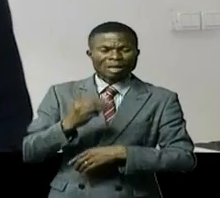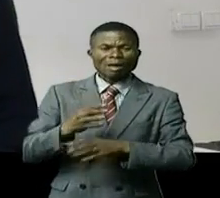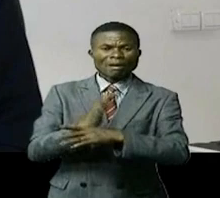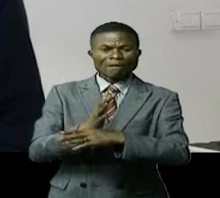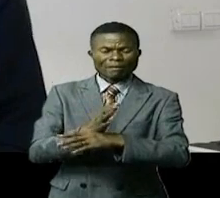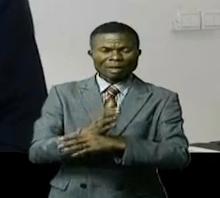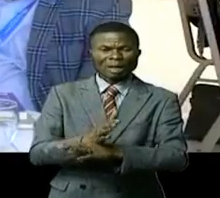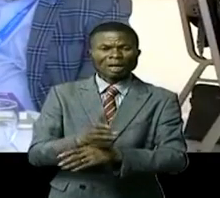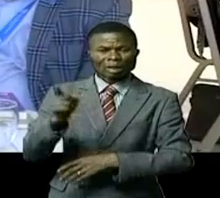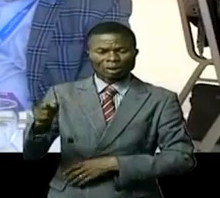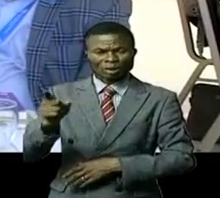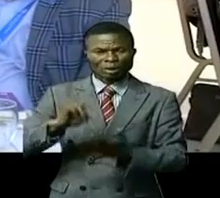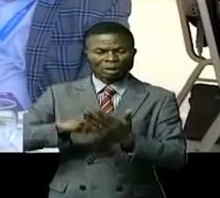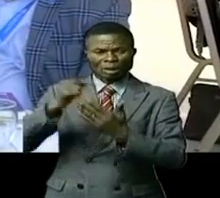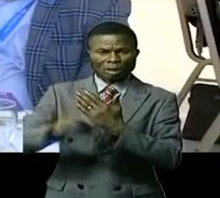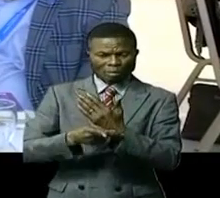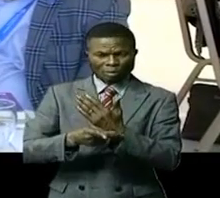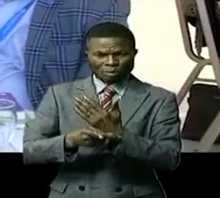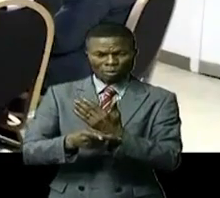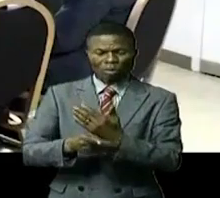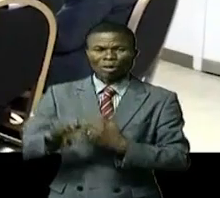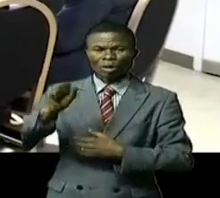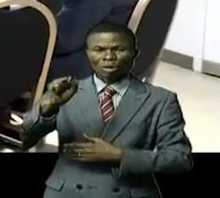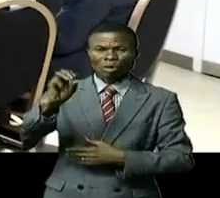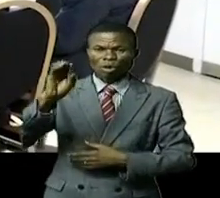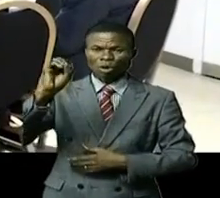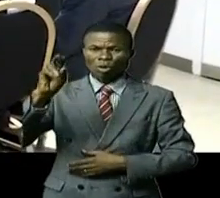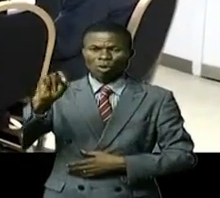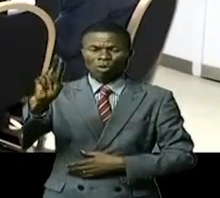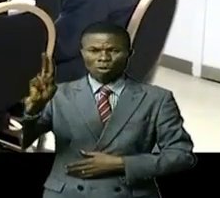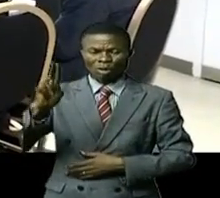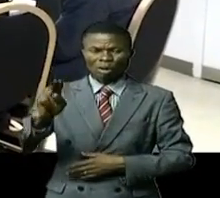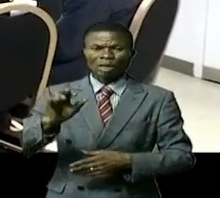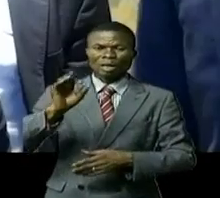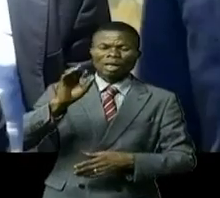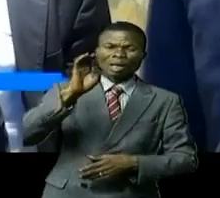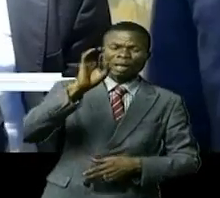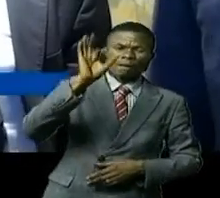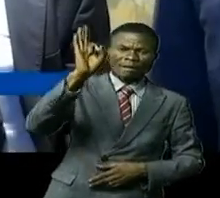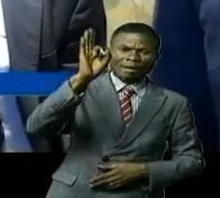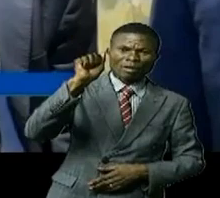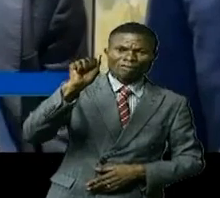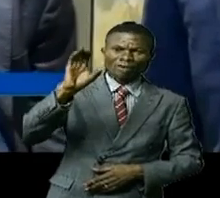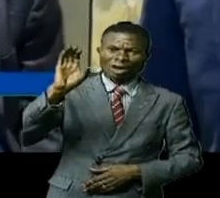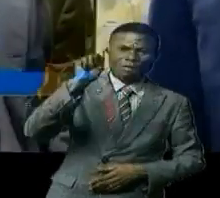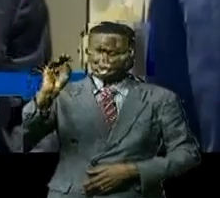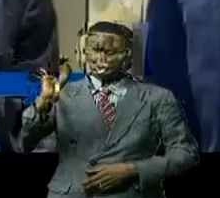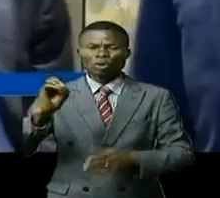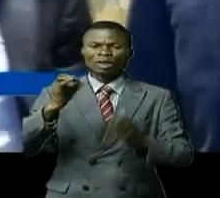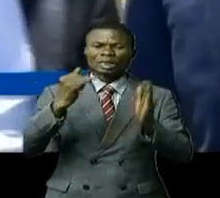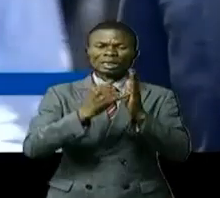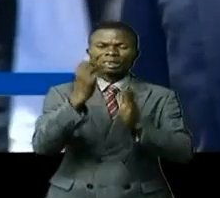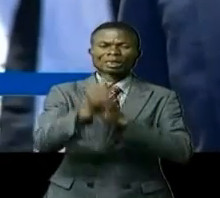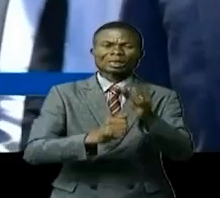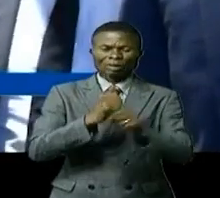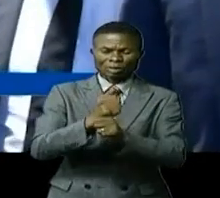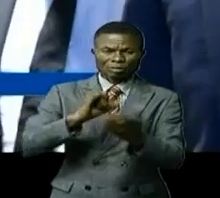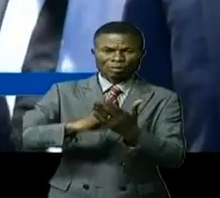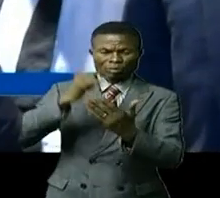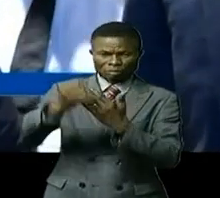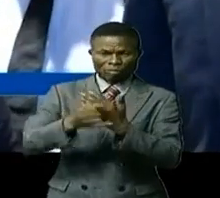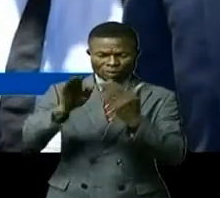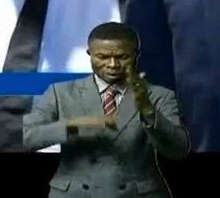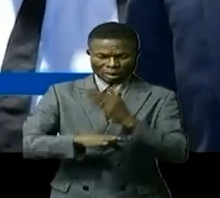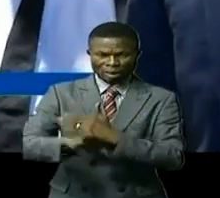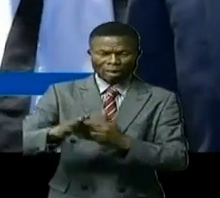les programmes des Nations Unies pour l'environnement et la FAO pendant 6 ans. Ce projet s'inscrit dans le cadre de